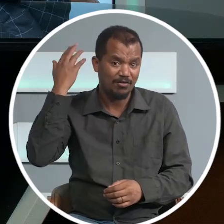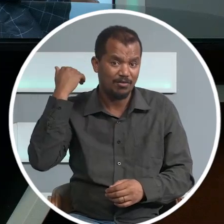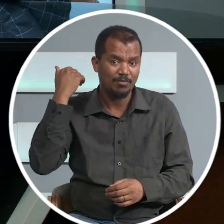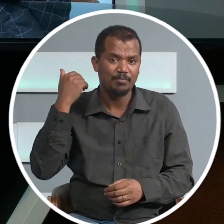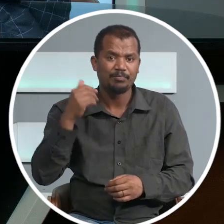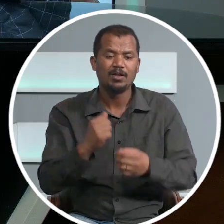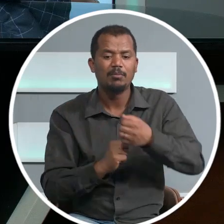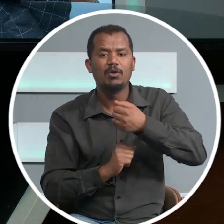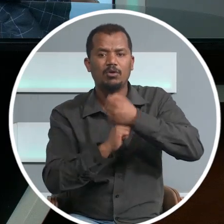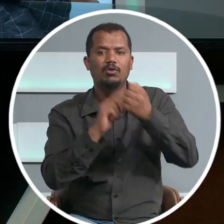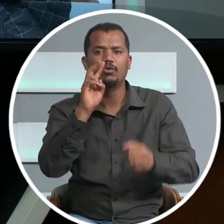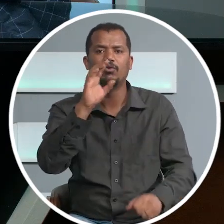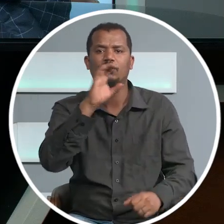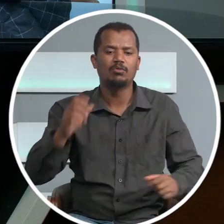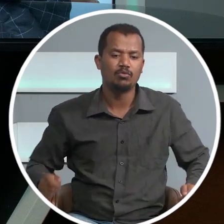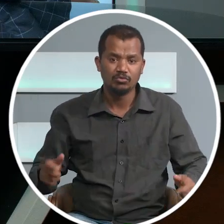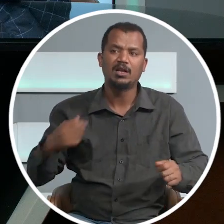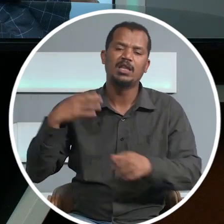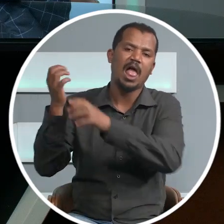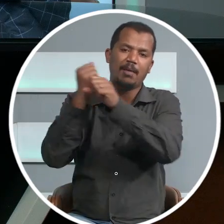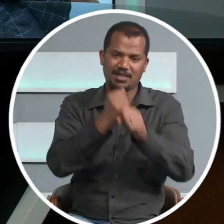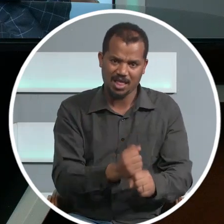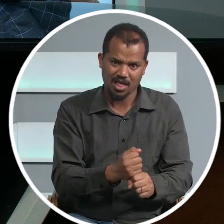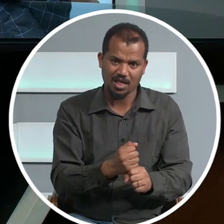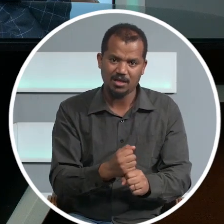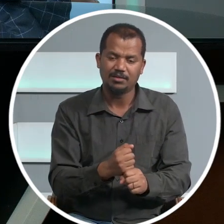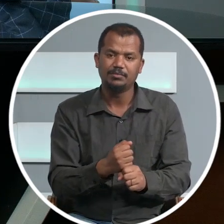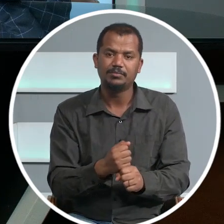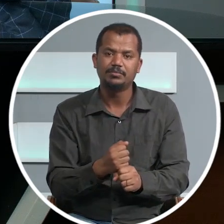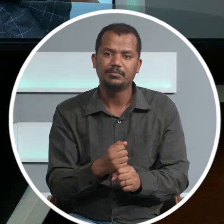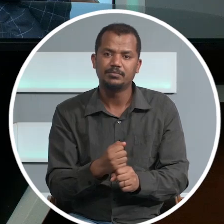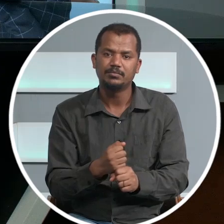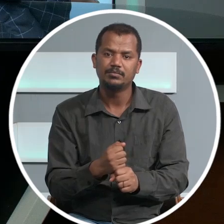ባለፈው በዶኔሽን 200 ዊልቸሮች አምጥተን